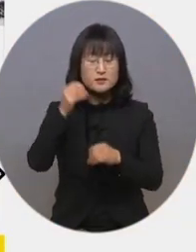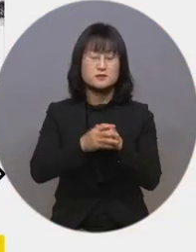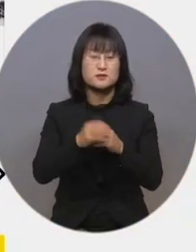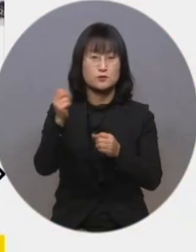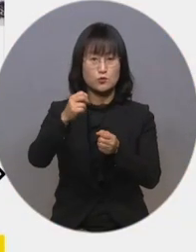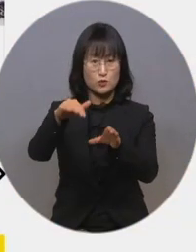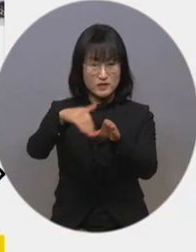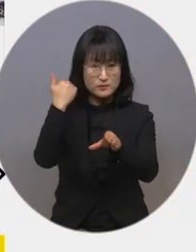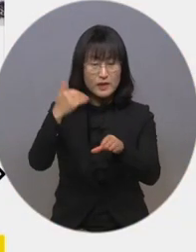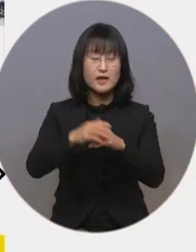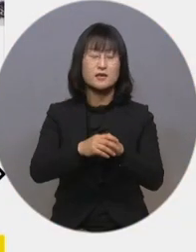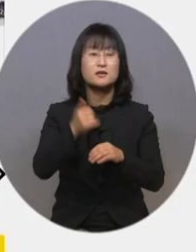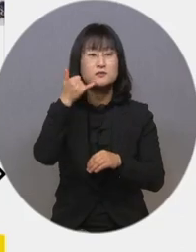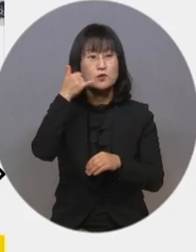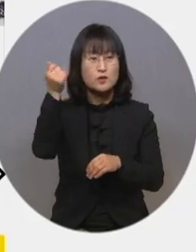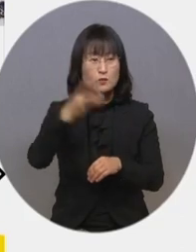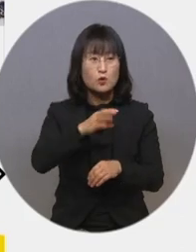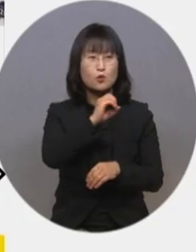전자우편,